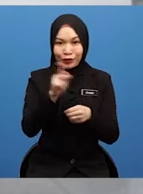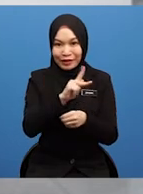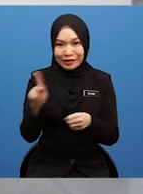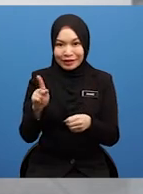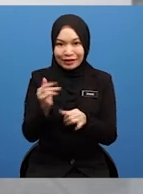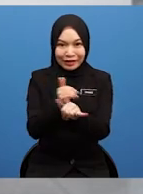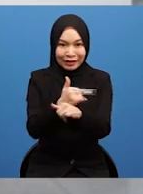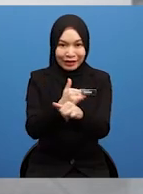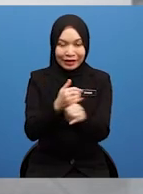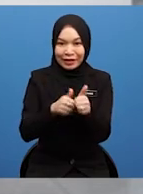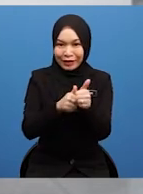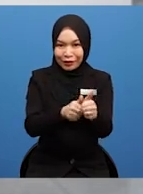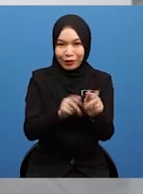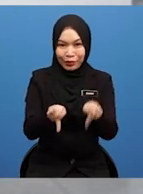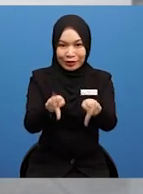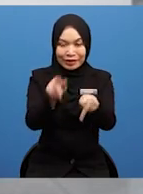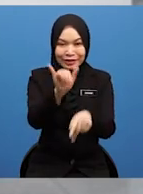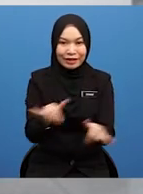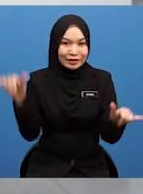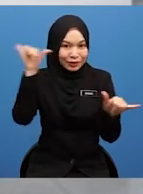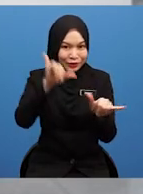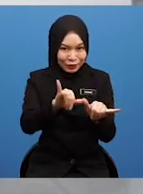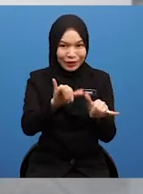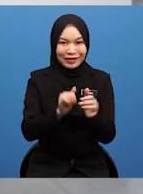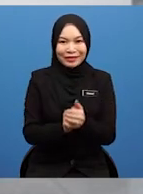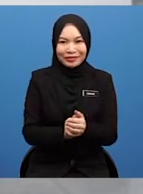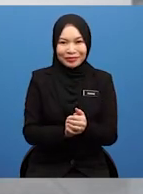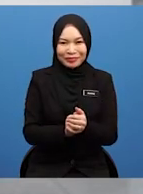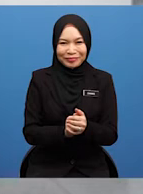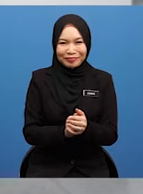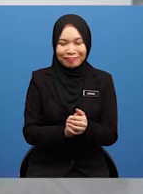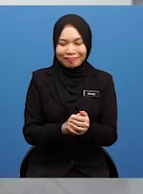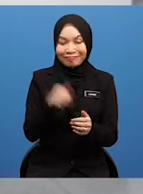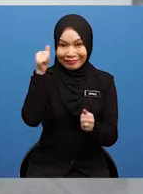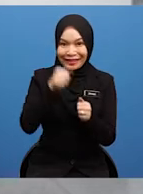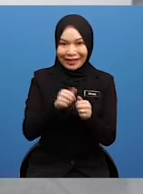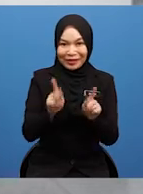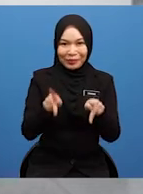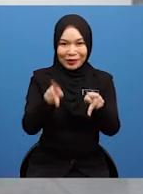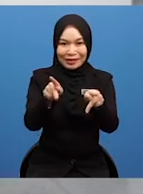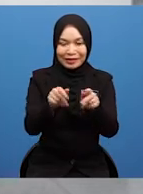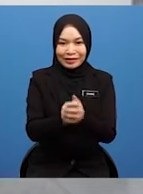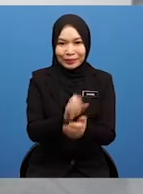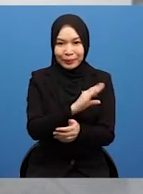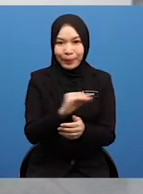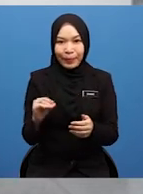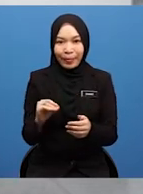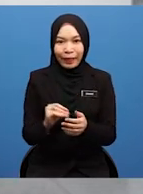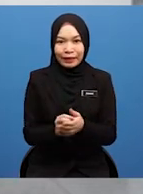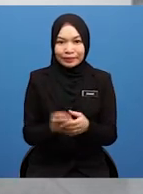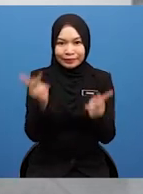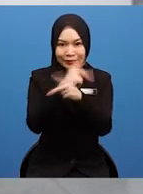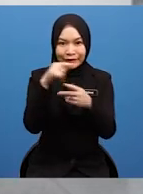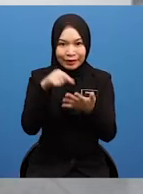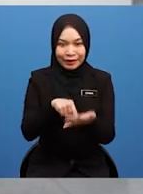mengikut proses yang sesuai bukan sembrono saja yang diperolehnya dan hal ini melibatkan penyediaan